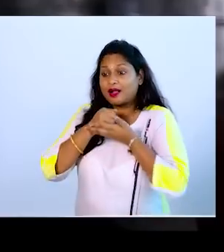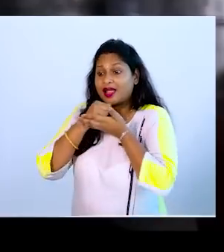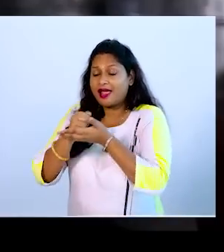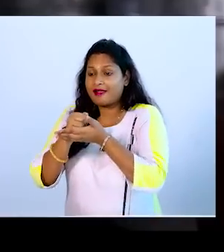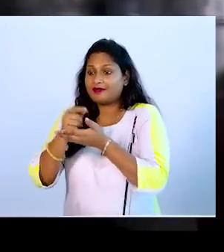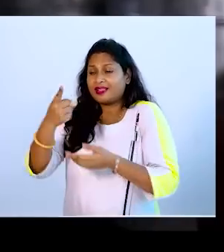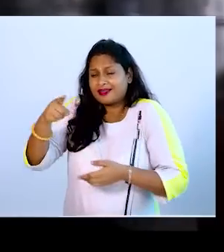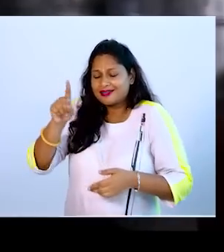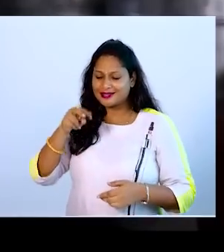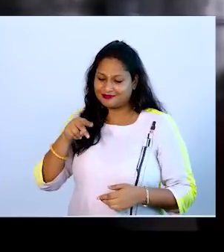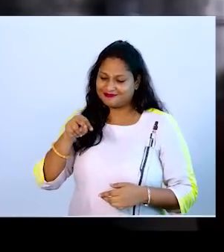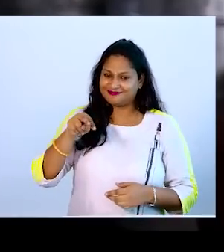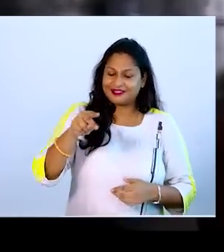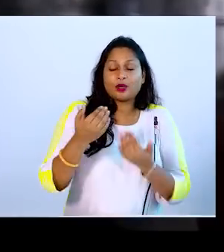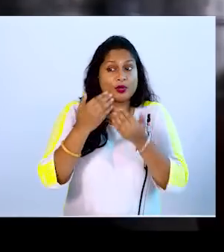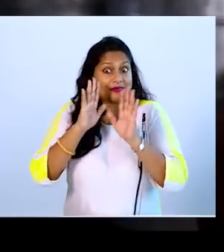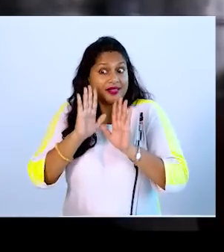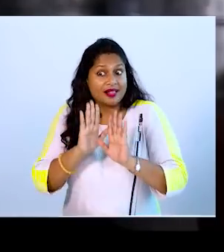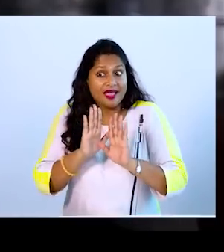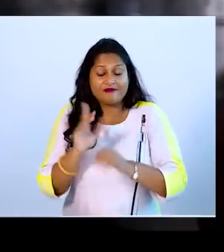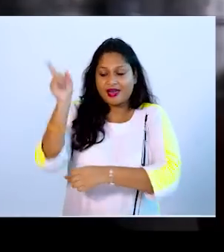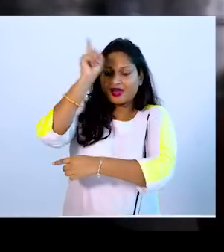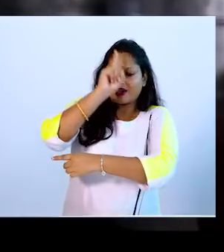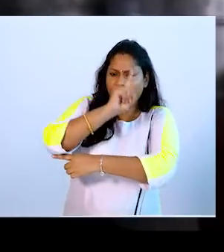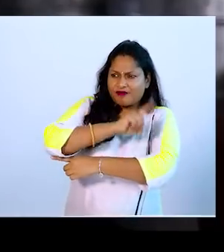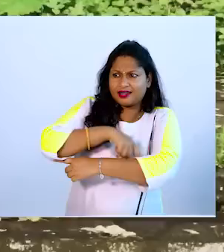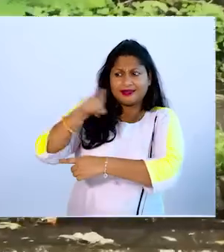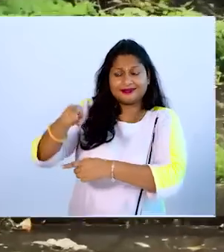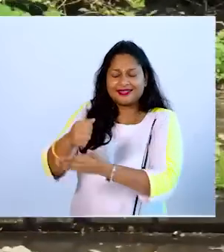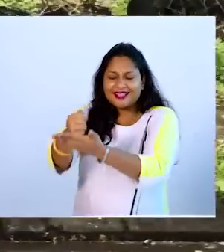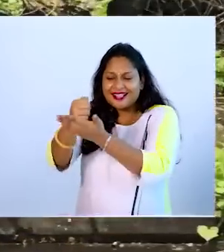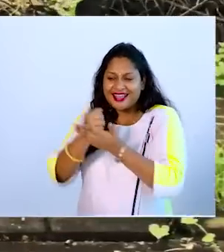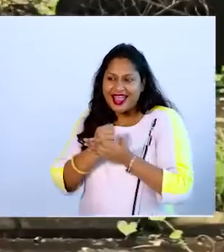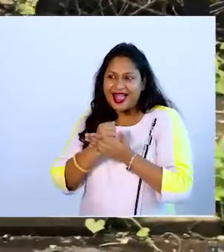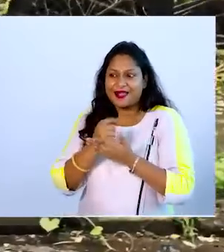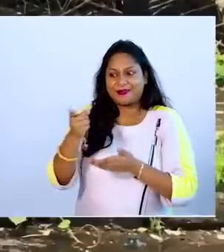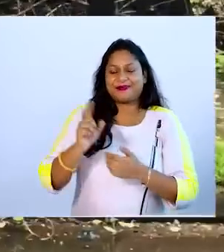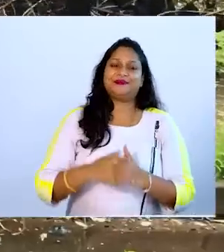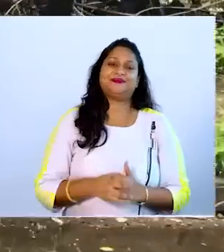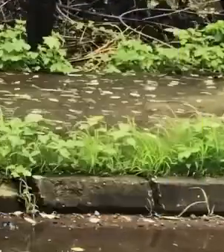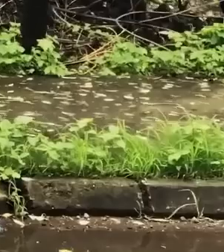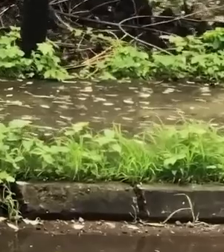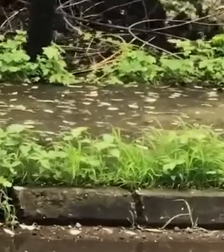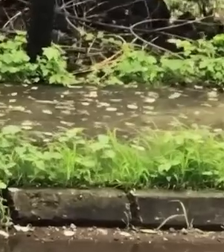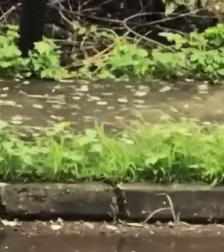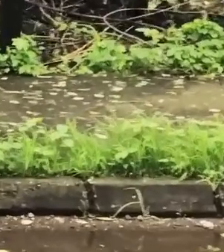इनको सपोर्ट करो, ये खुद इनको रास्ता बताओ और उस रास्ते पे चलेंगे खुद अपने आप से ही, और एक दिन आपको भी लेके चलेंगे।